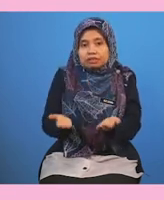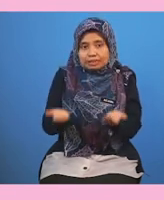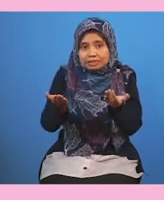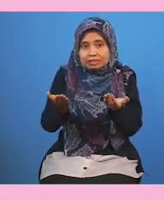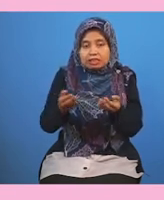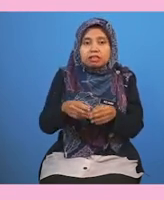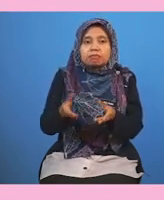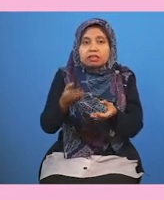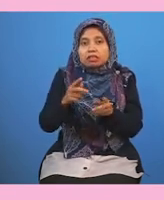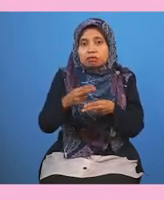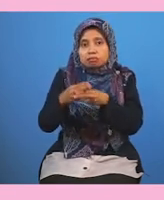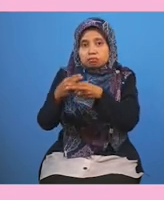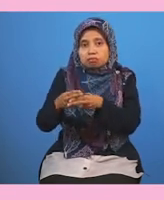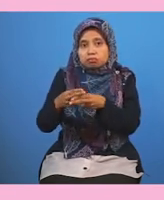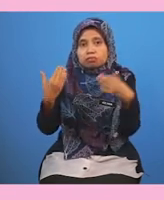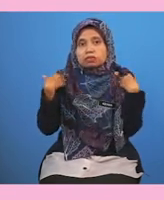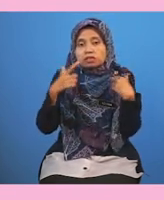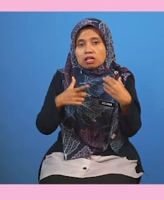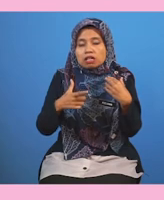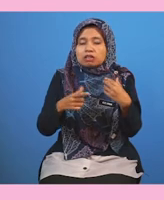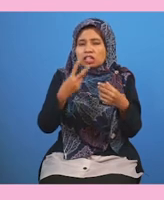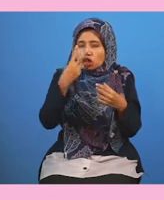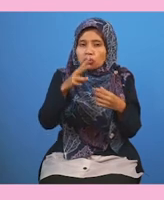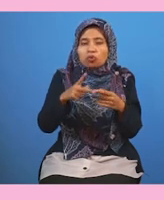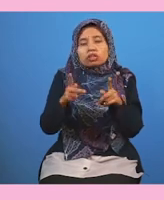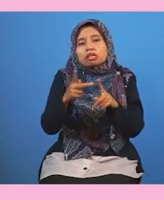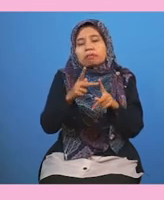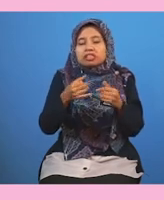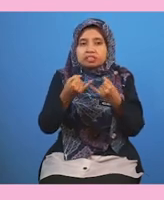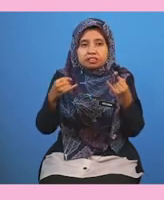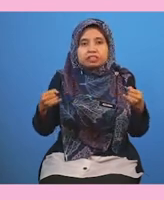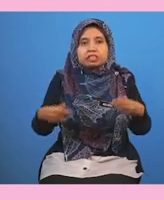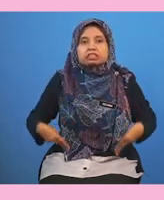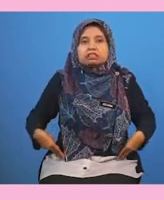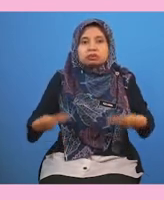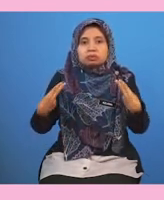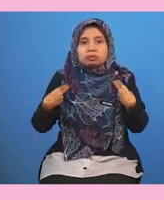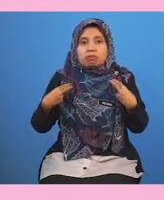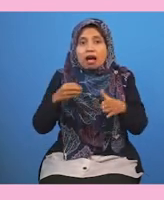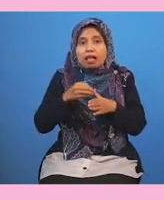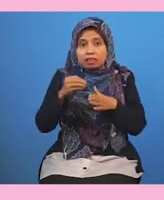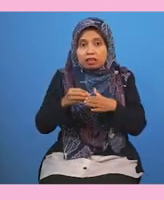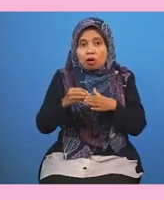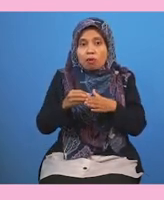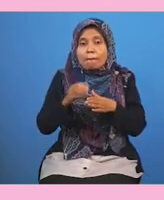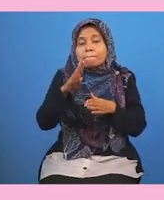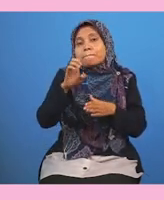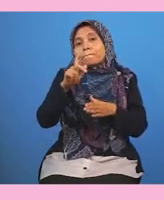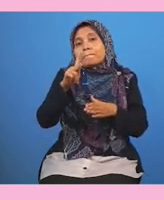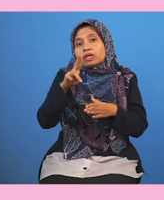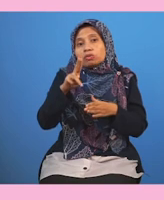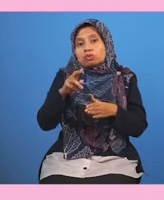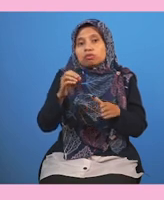berat. Berat pula adalah bergantung kepada jenis hidup atau beku